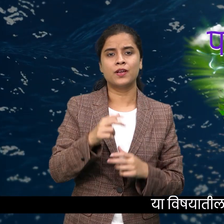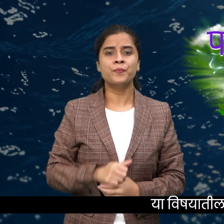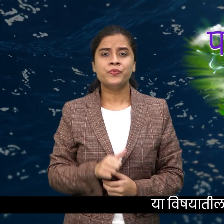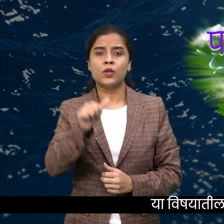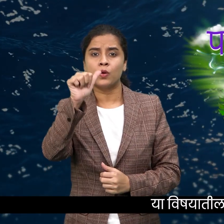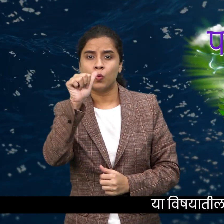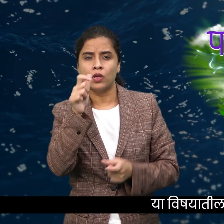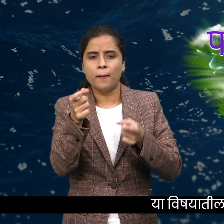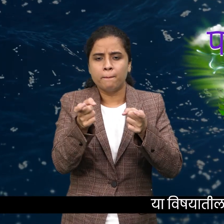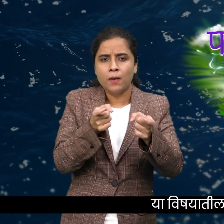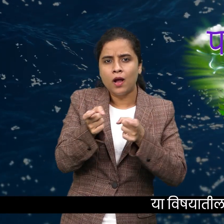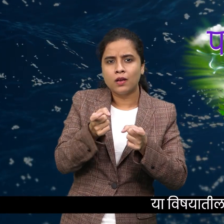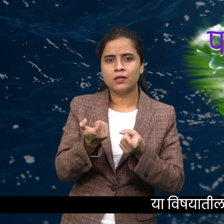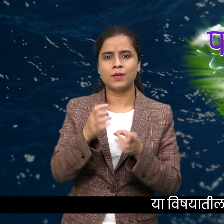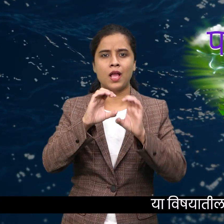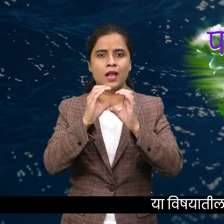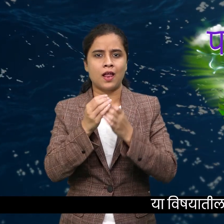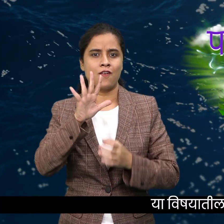शोधूया.